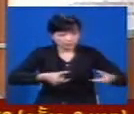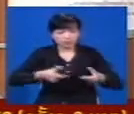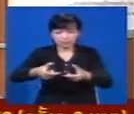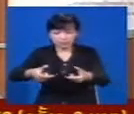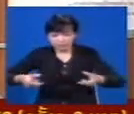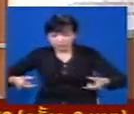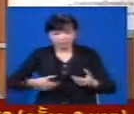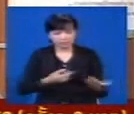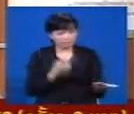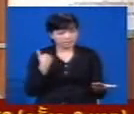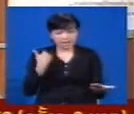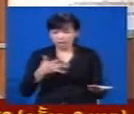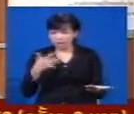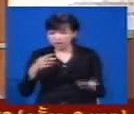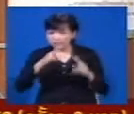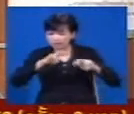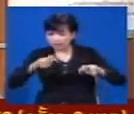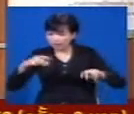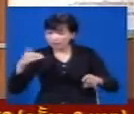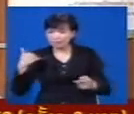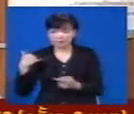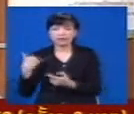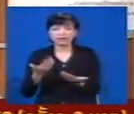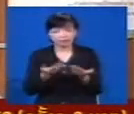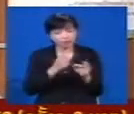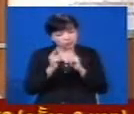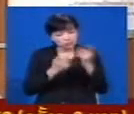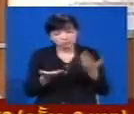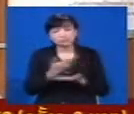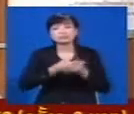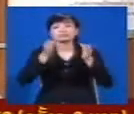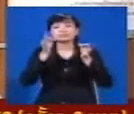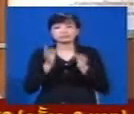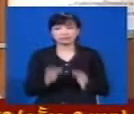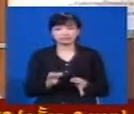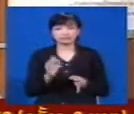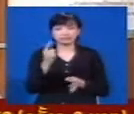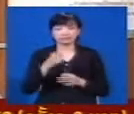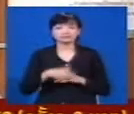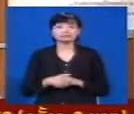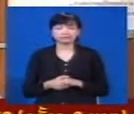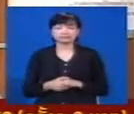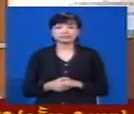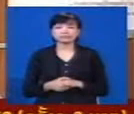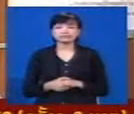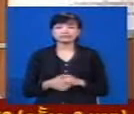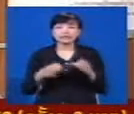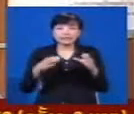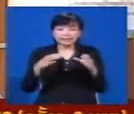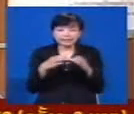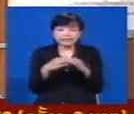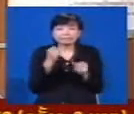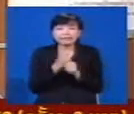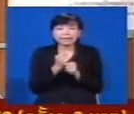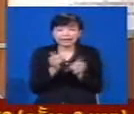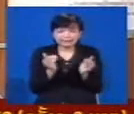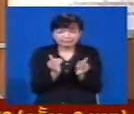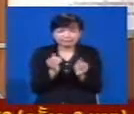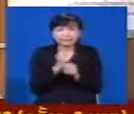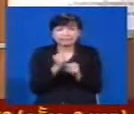แล้วก็มาตัดสินใจกันนะครับการตัดสินใจเนี่ยถามว่าใครจะตัดสินใจคณะทำงานย่อยก็จะเป็นผู้เสนอความ